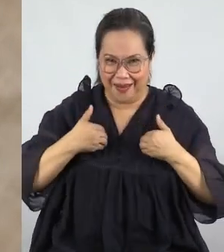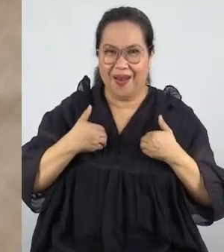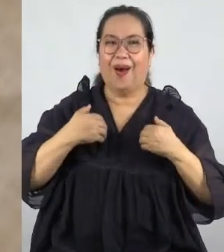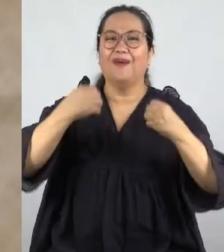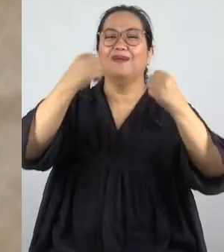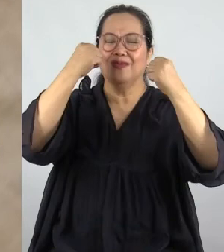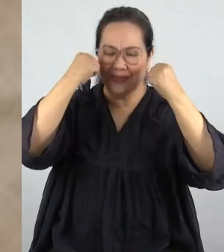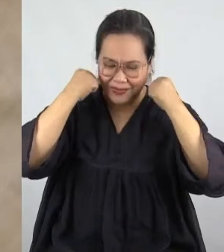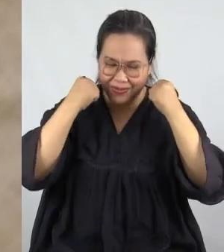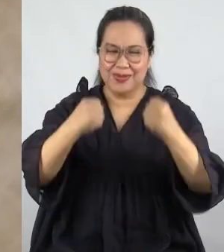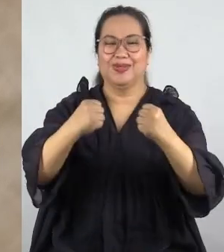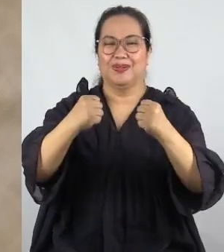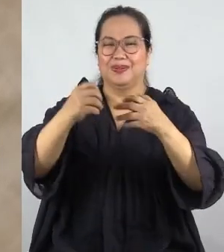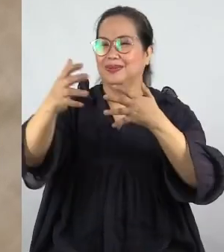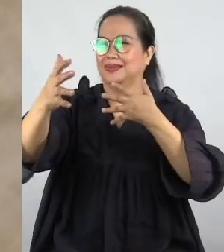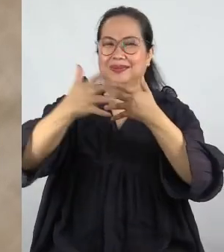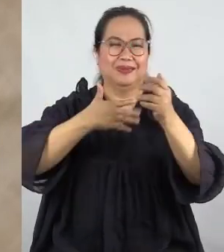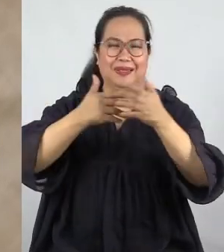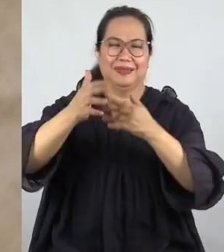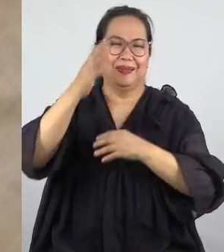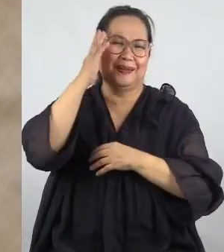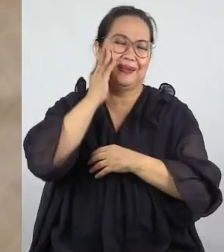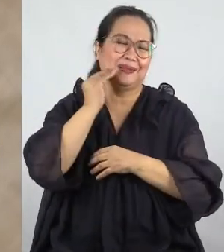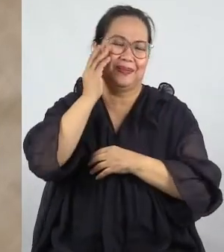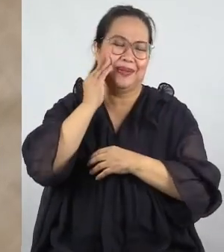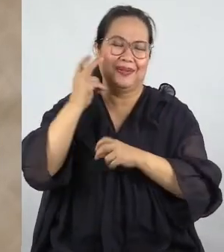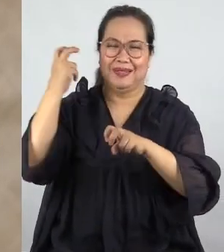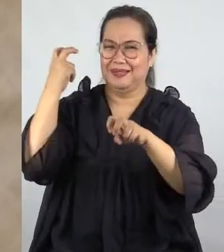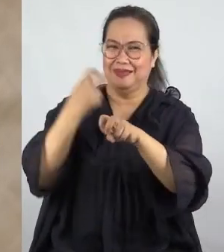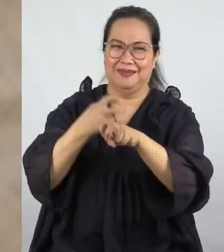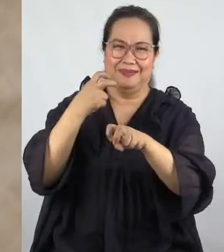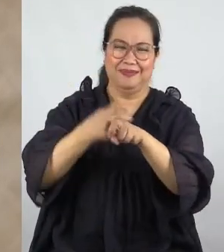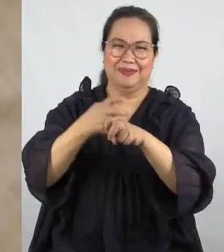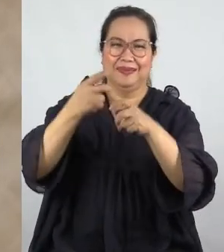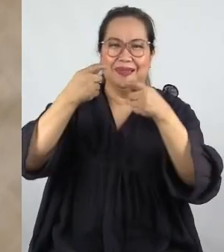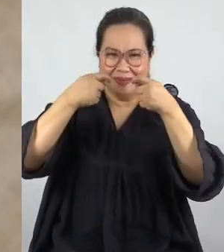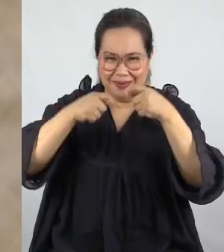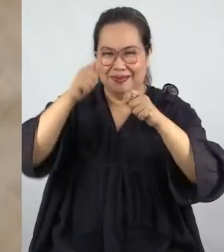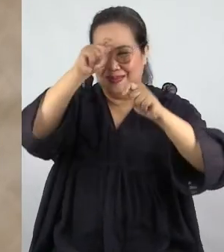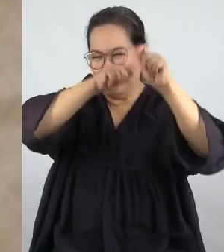katatagan, kahit na tayo dumanas ng paghihirap at pagsubok.